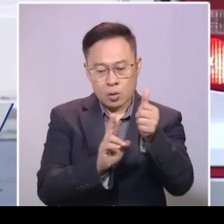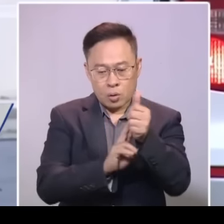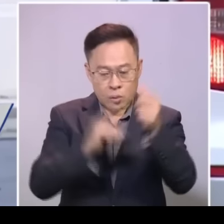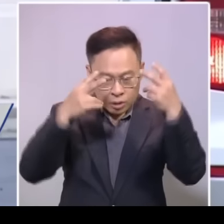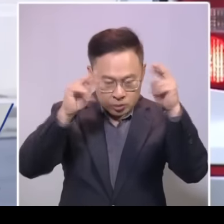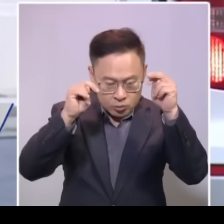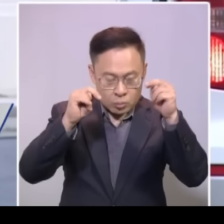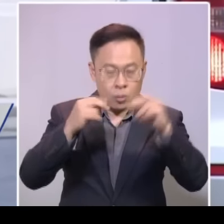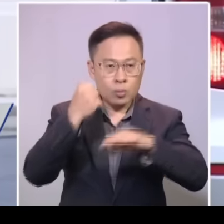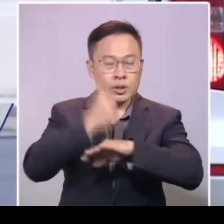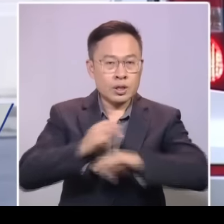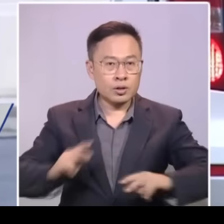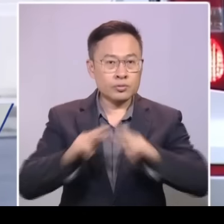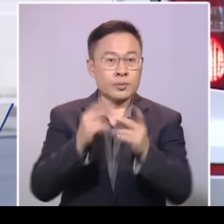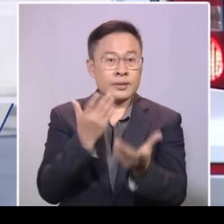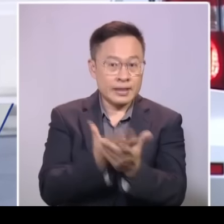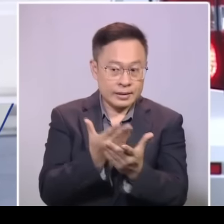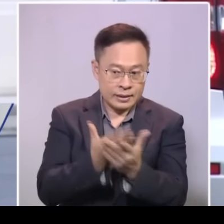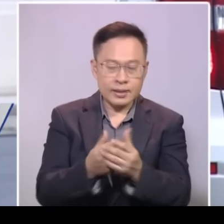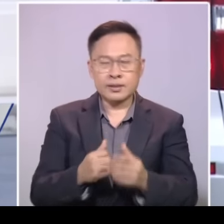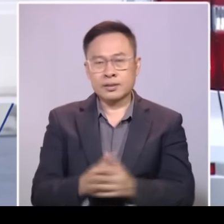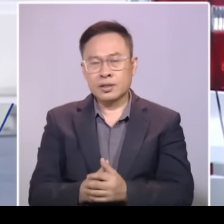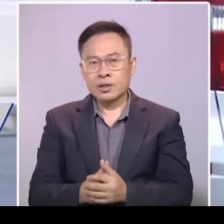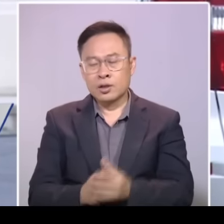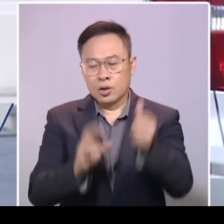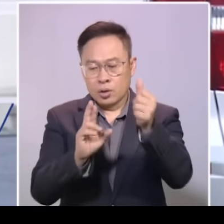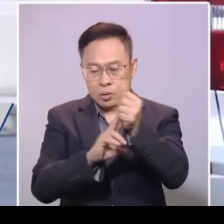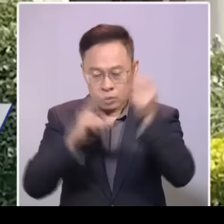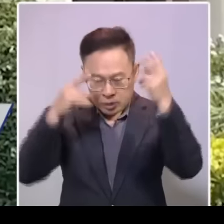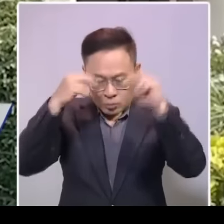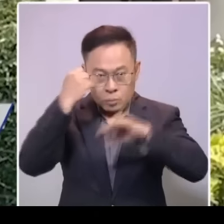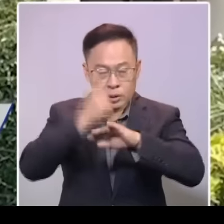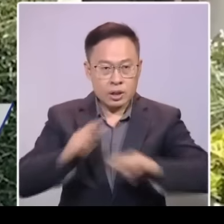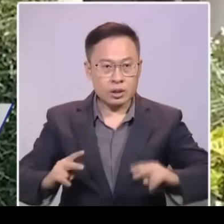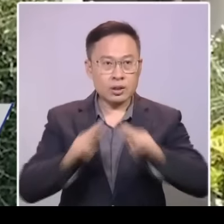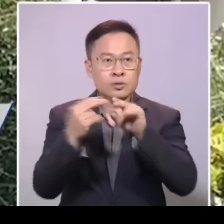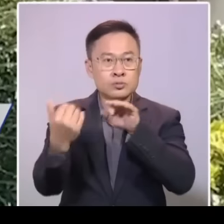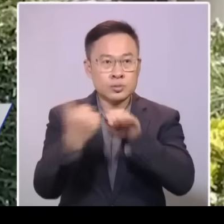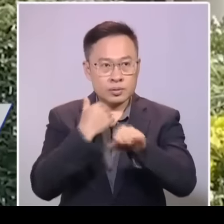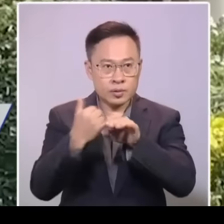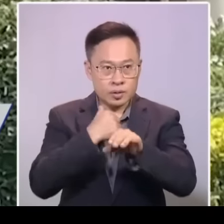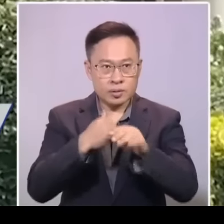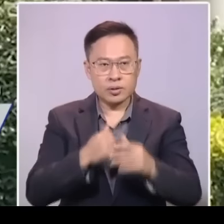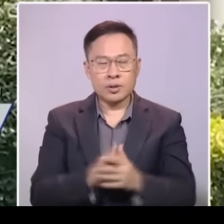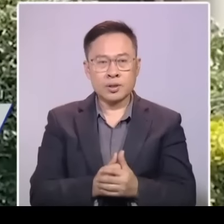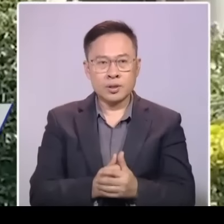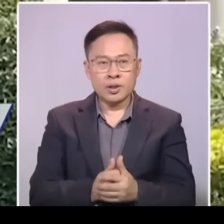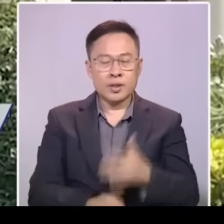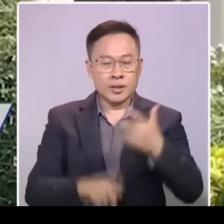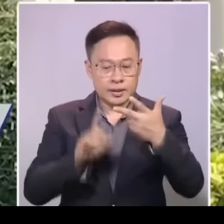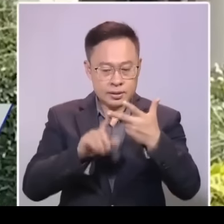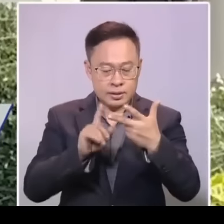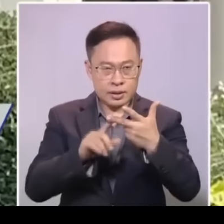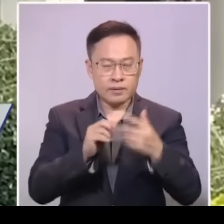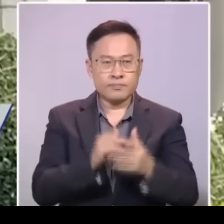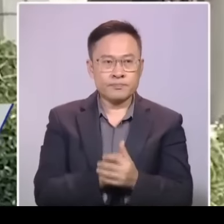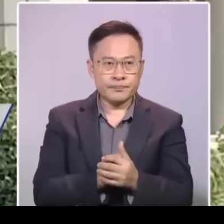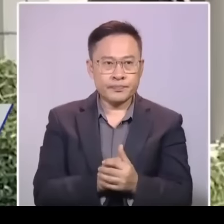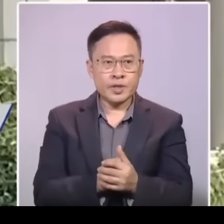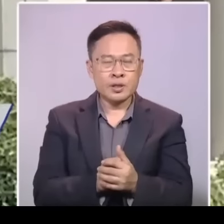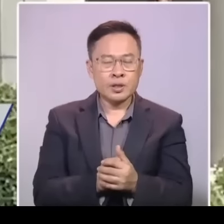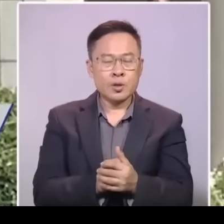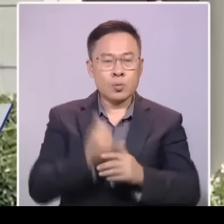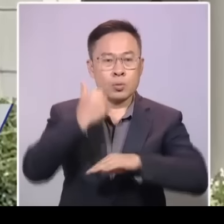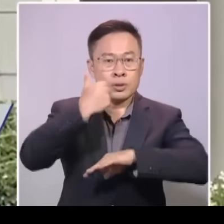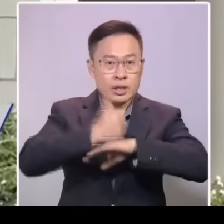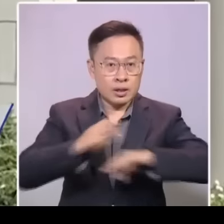ว่าการกระทรวงการคลังนายสุริยะจึงรุ่งเรืองกิจรองนายกรัฐมนตรีและรัฐมนตรีว่าการกระทรวงคมนาคมนายมาริ